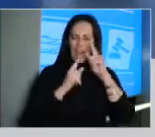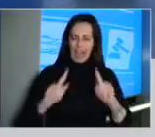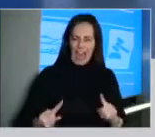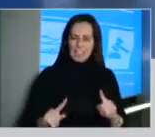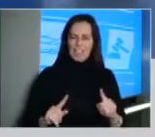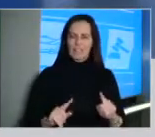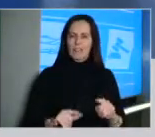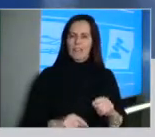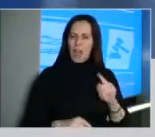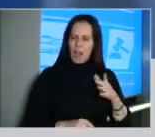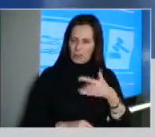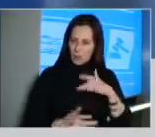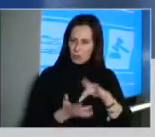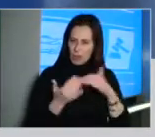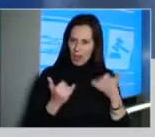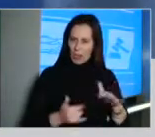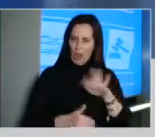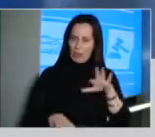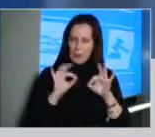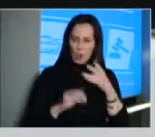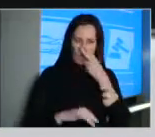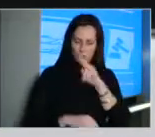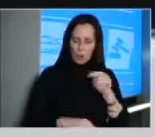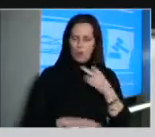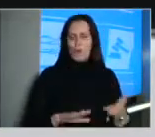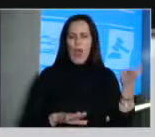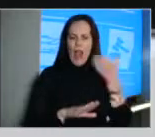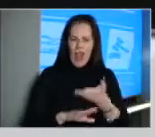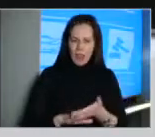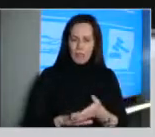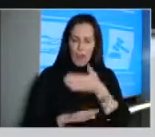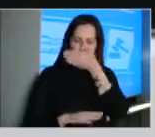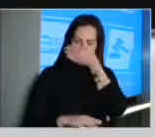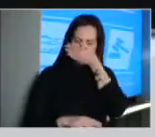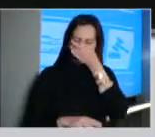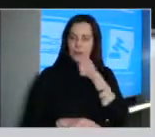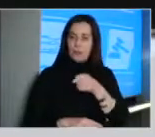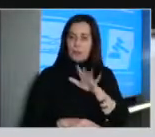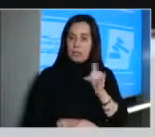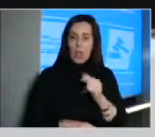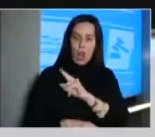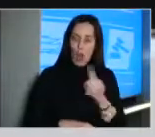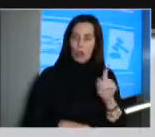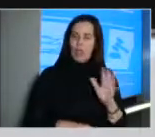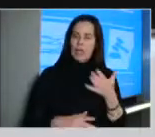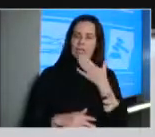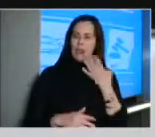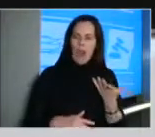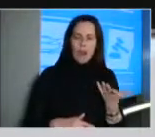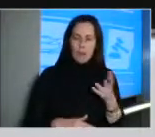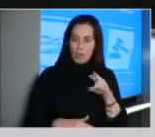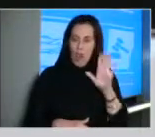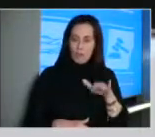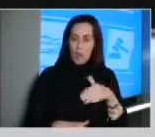הטבע. אז אנחנו נמצאים עכשיו במערכת בחירות, הנושא הזה שוב פעם עולה לכותרות, האם כן, האם לא, איך ישראל עבדה, יש גם